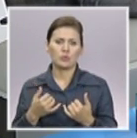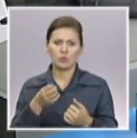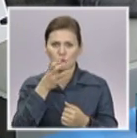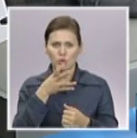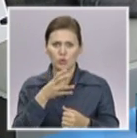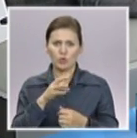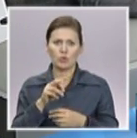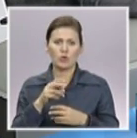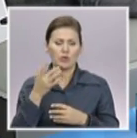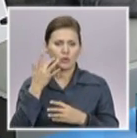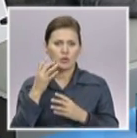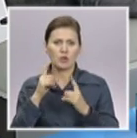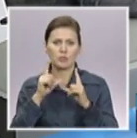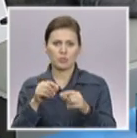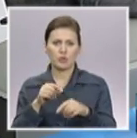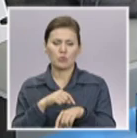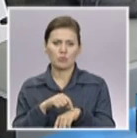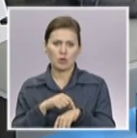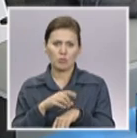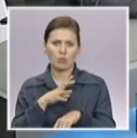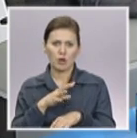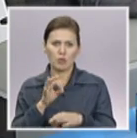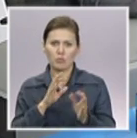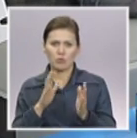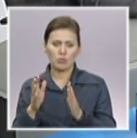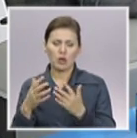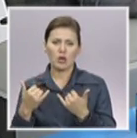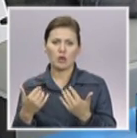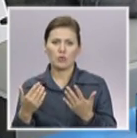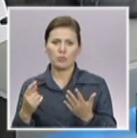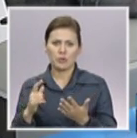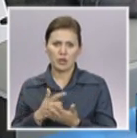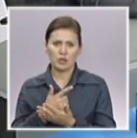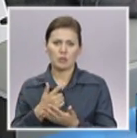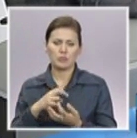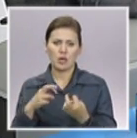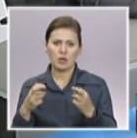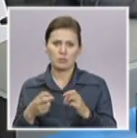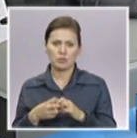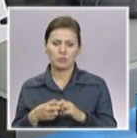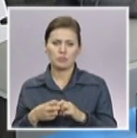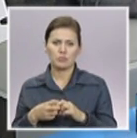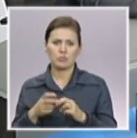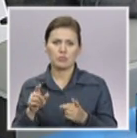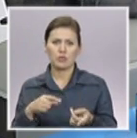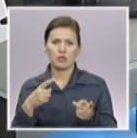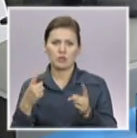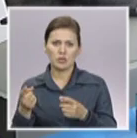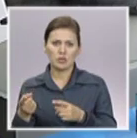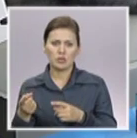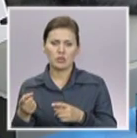хорошо он регулярно ходил, этот автобус. А сейчас опять проблемы с